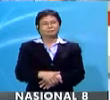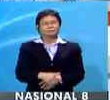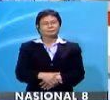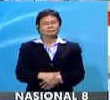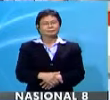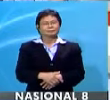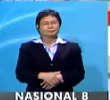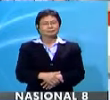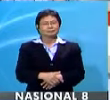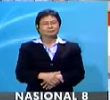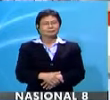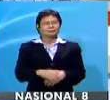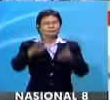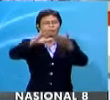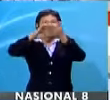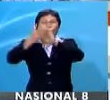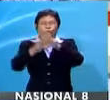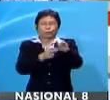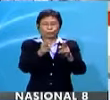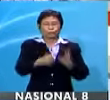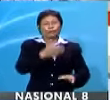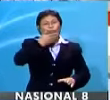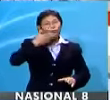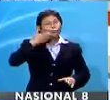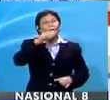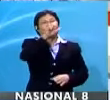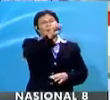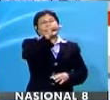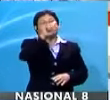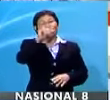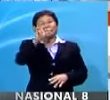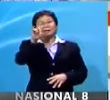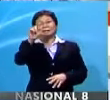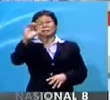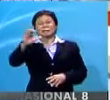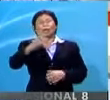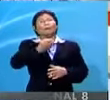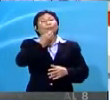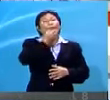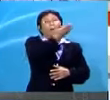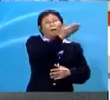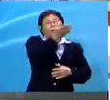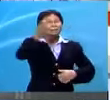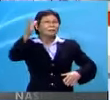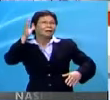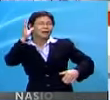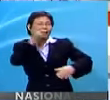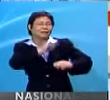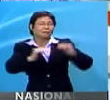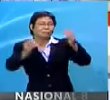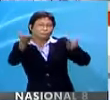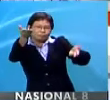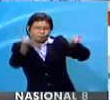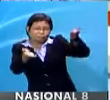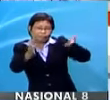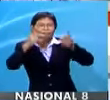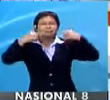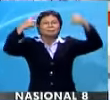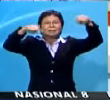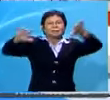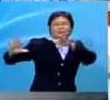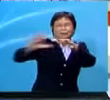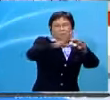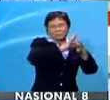melaporkan komuniti Usahawan Muda Asan aypc mahu suara generasi muda didengar dan dipertimbang dalam usaha menjayakan